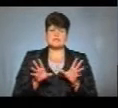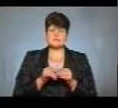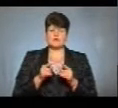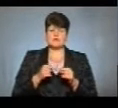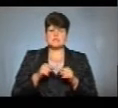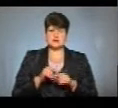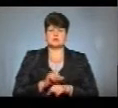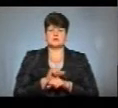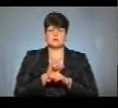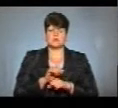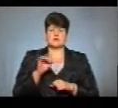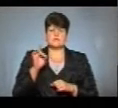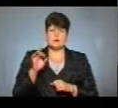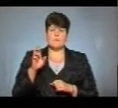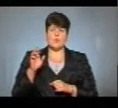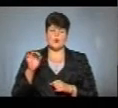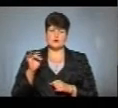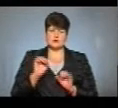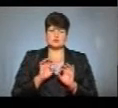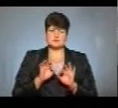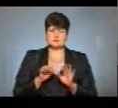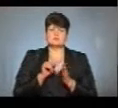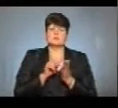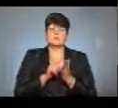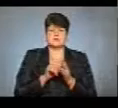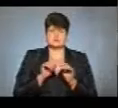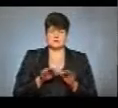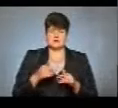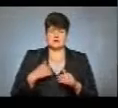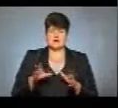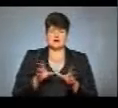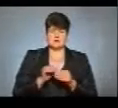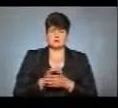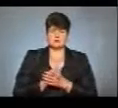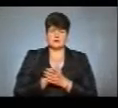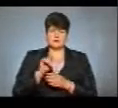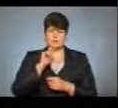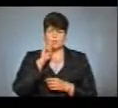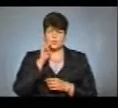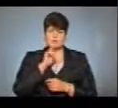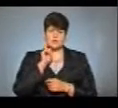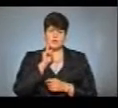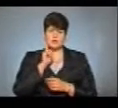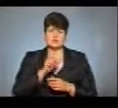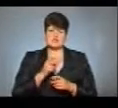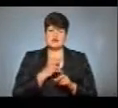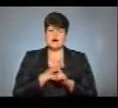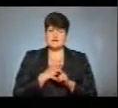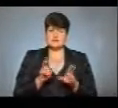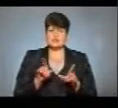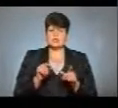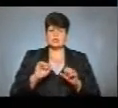Співорганізатор мітингу Ростислав Бортник розповів про мету заходу. Я разом з товариством української молоді Австрії та